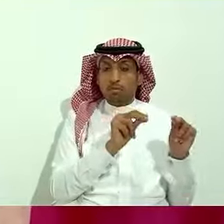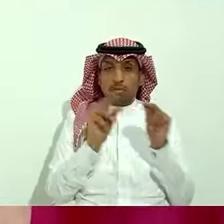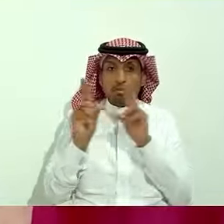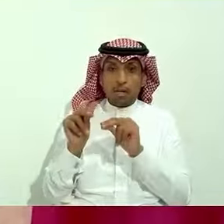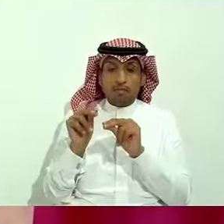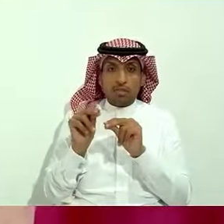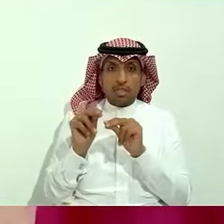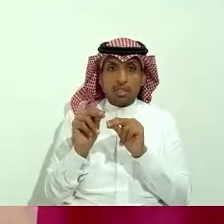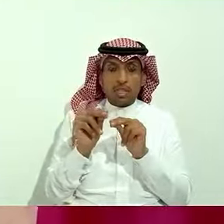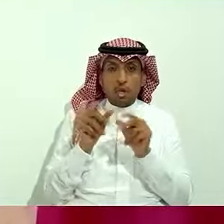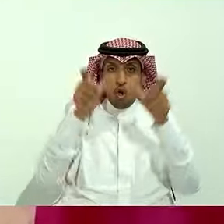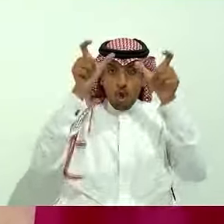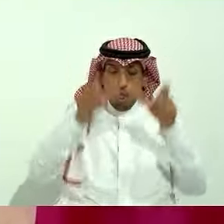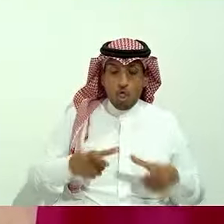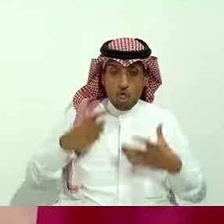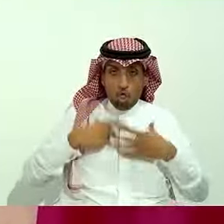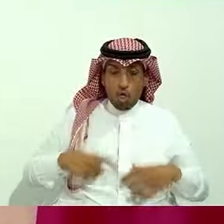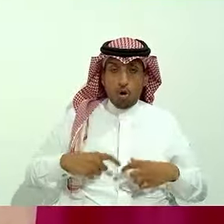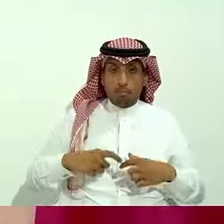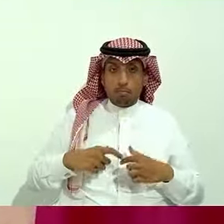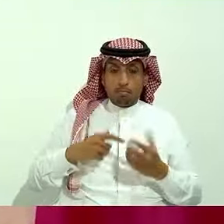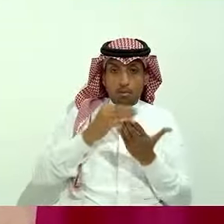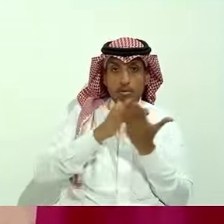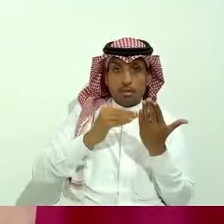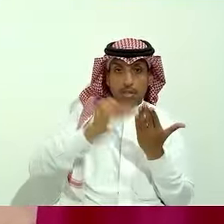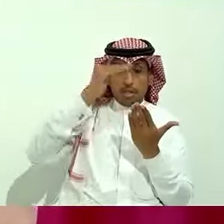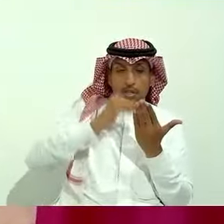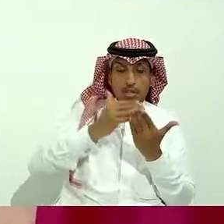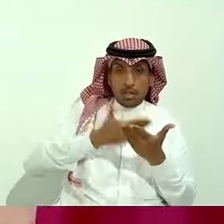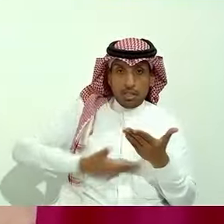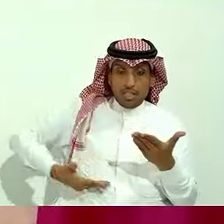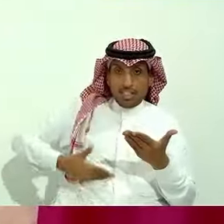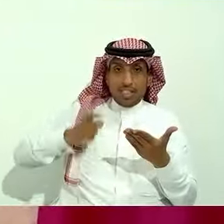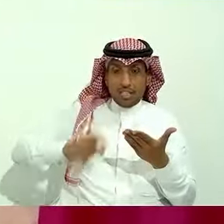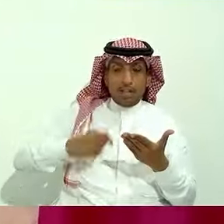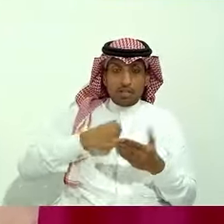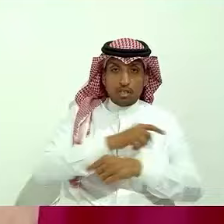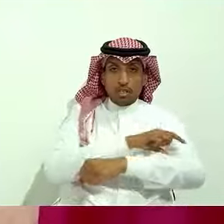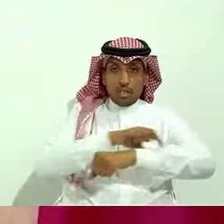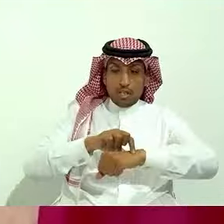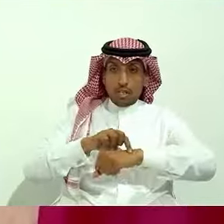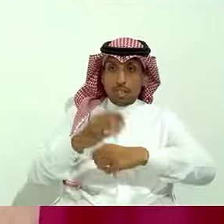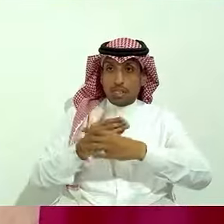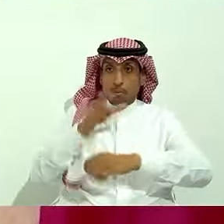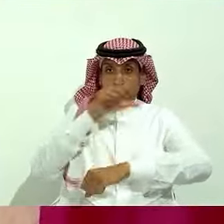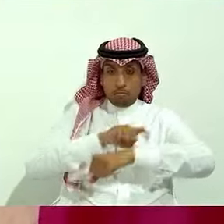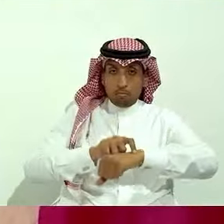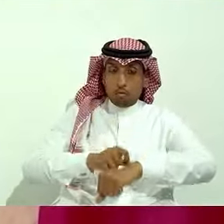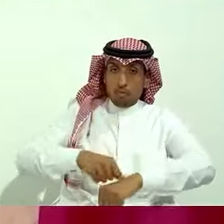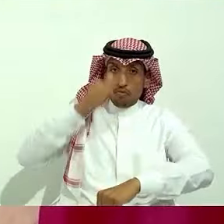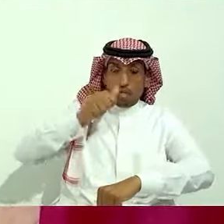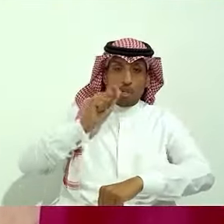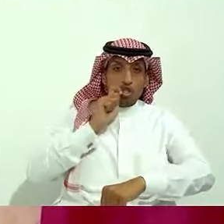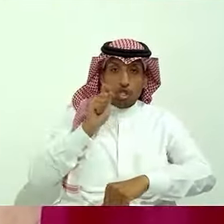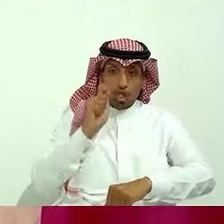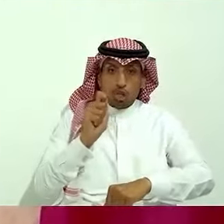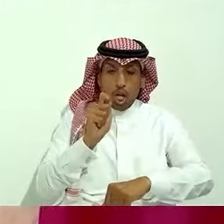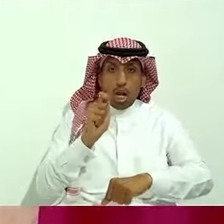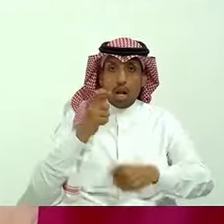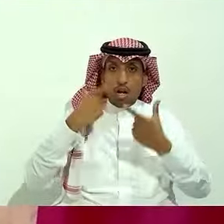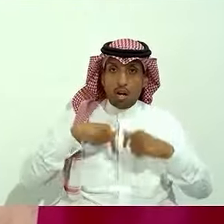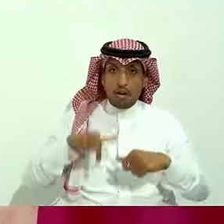وخلاه قطعه توب يعني باتن اب بلوزه، وخلاها كم مرودن، بحيث انه لو الرجال يلبسونه كم مرودن يعتبر شيء لبسوه الرجال